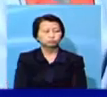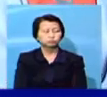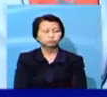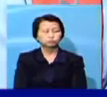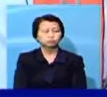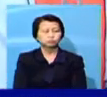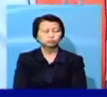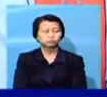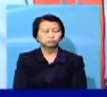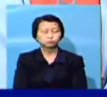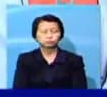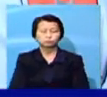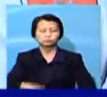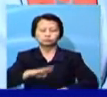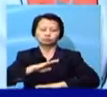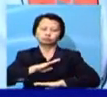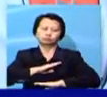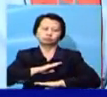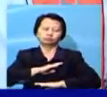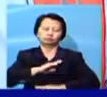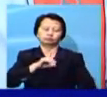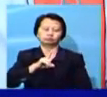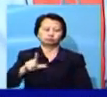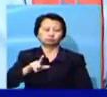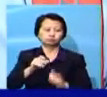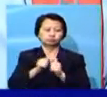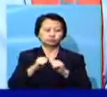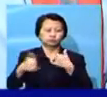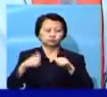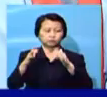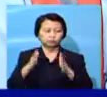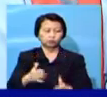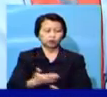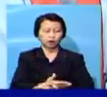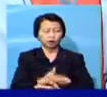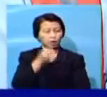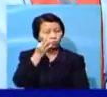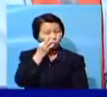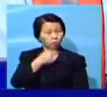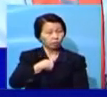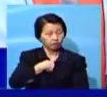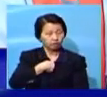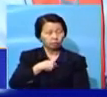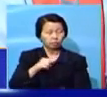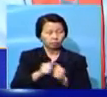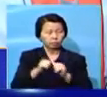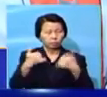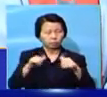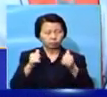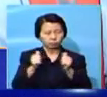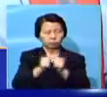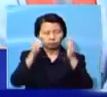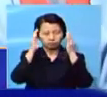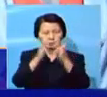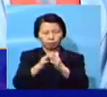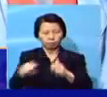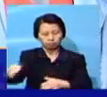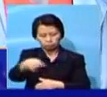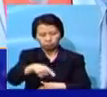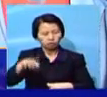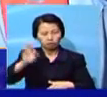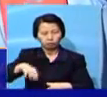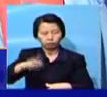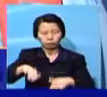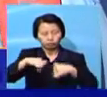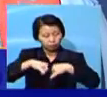pemainnya puas hatilah dengan persembahan anak buah saya memandangkan dengan pelawan pertama dengan Pahang mereka masih lagi belum